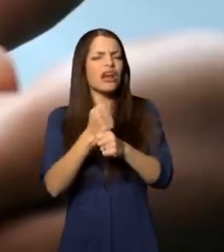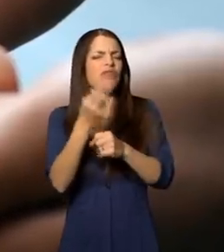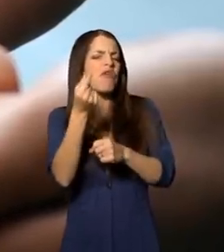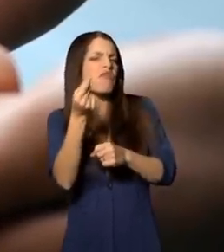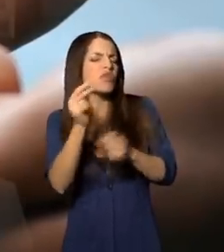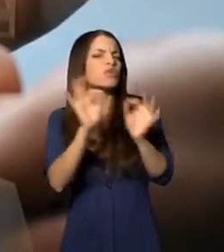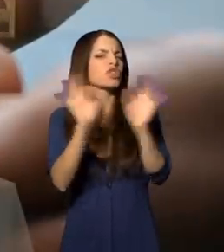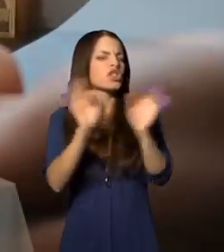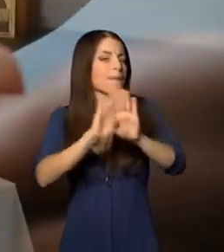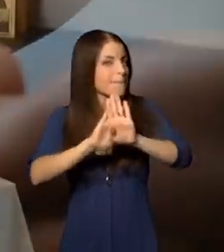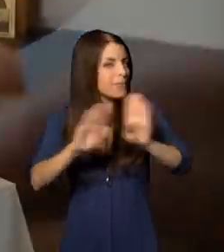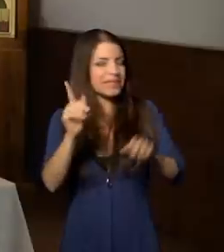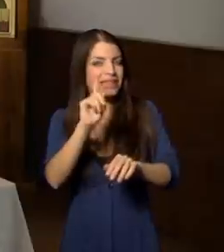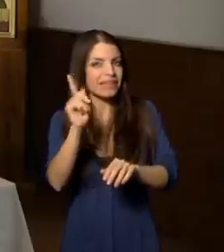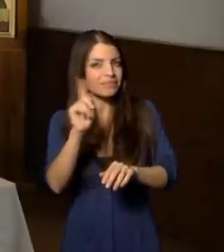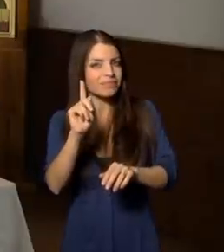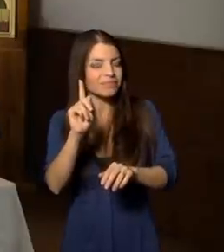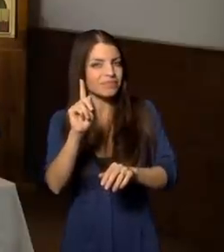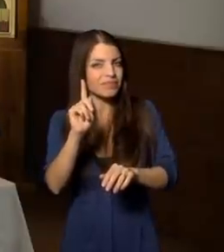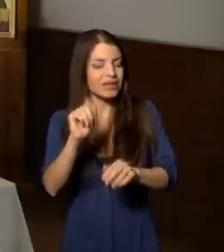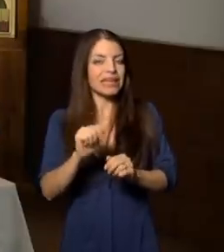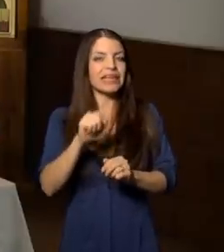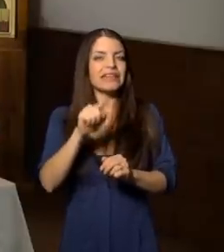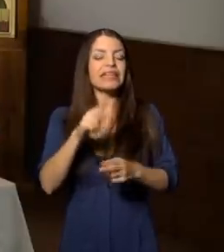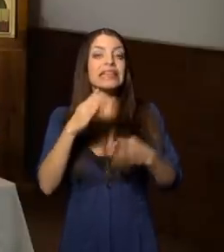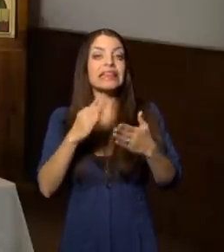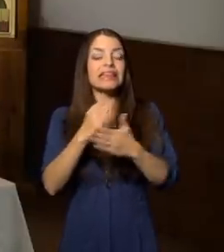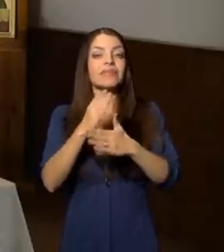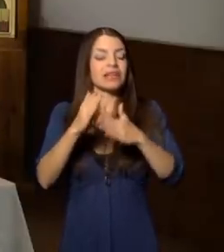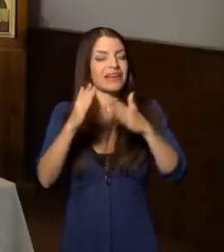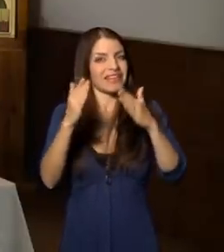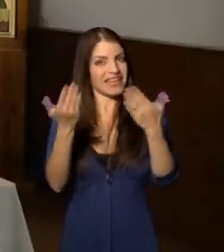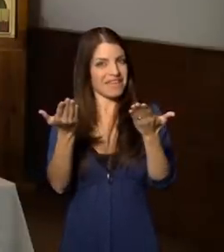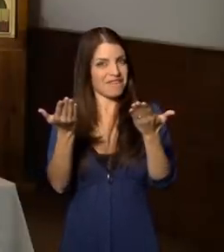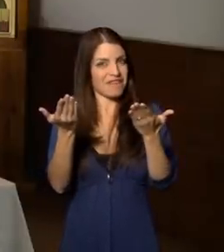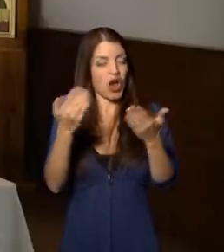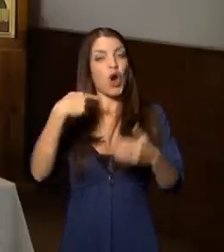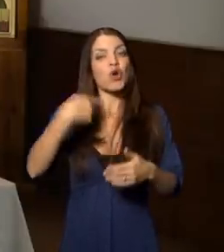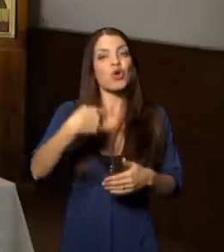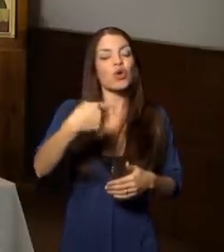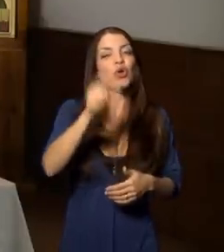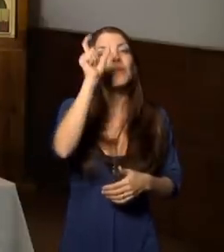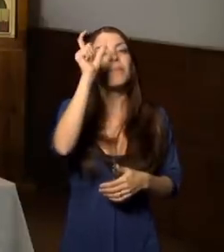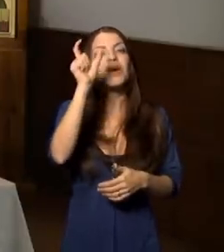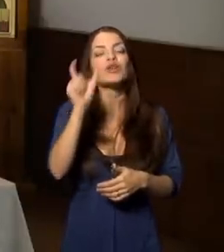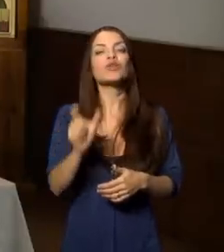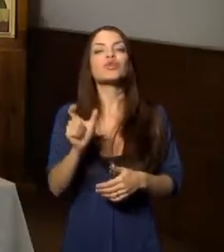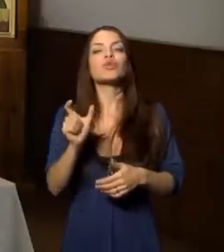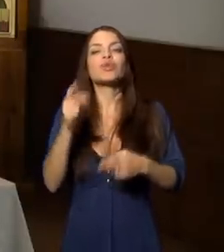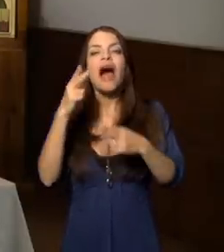biss. Dan l-att ta' fidi jibda mill-fatt li kull bniedem huwa maħluq minn